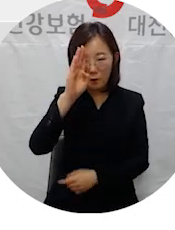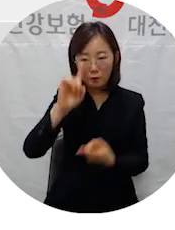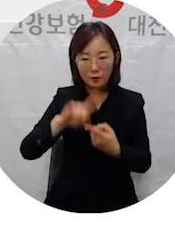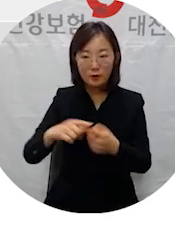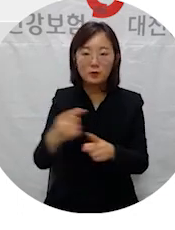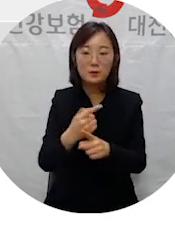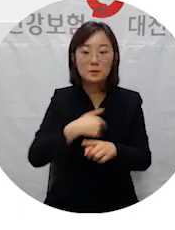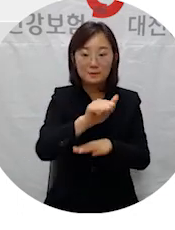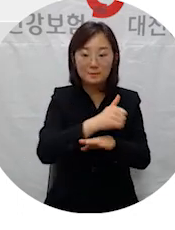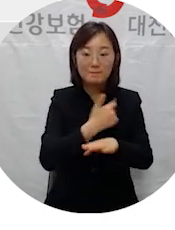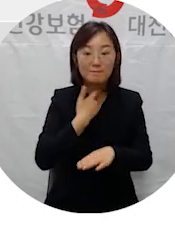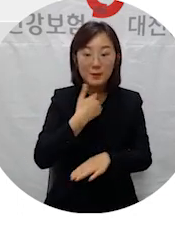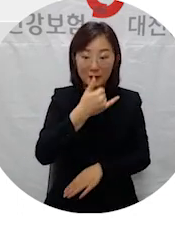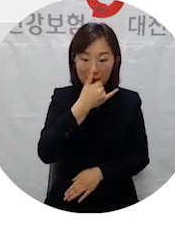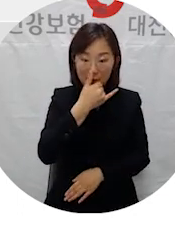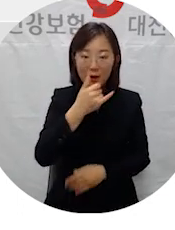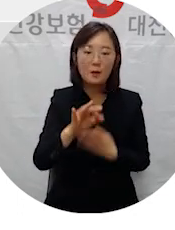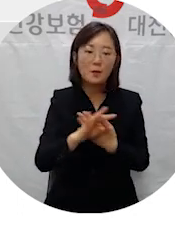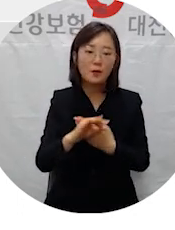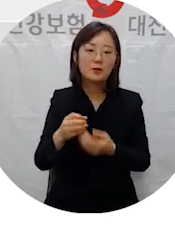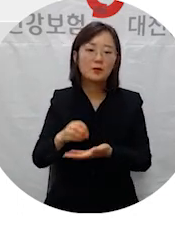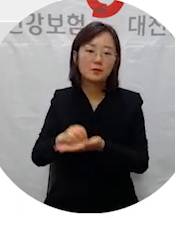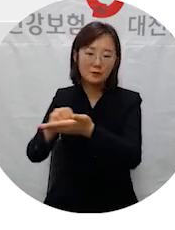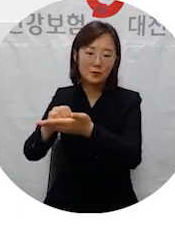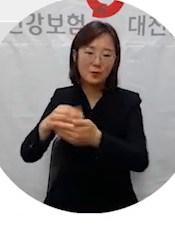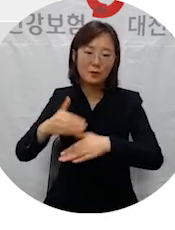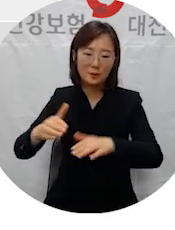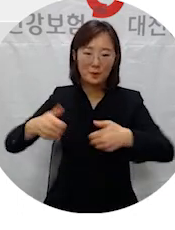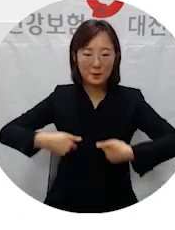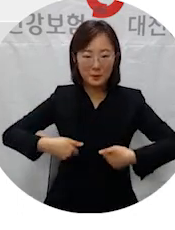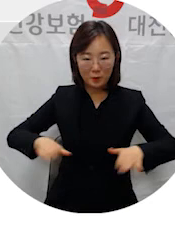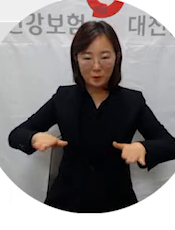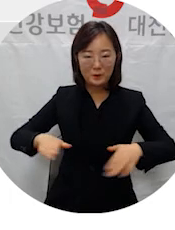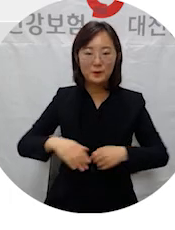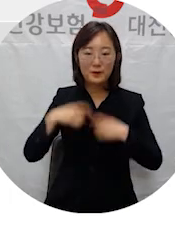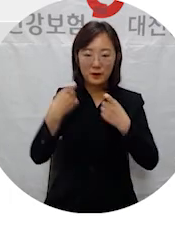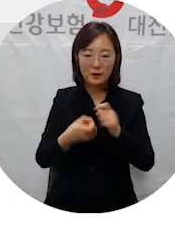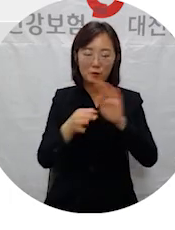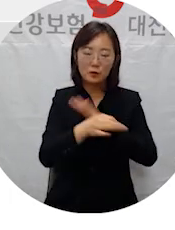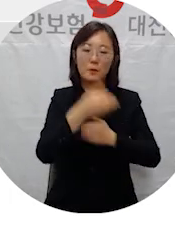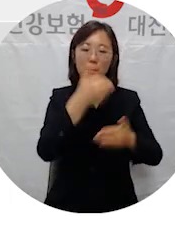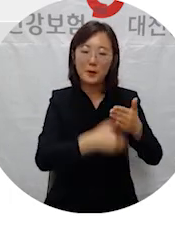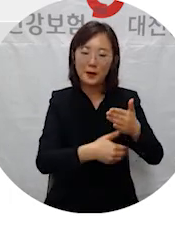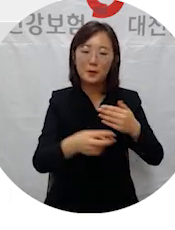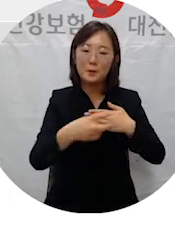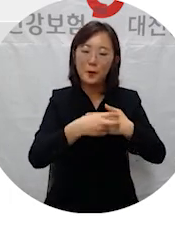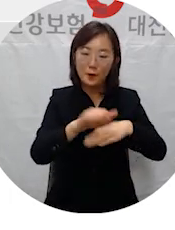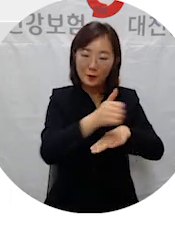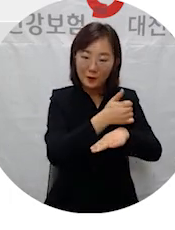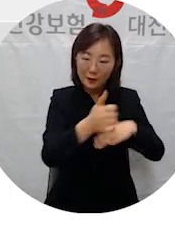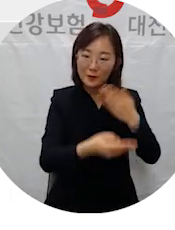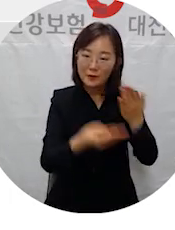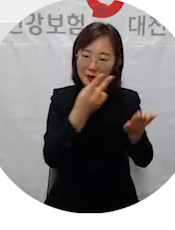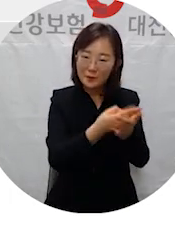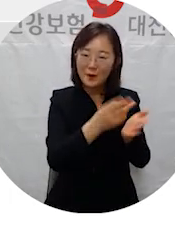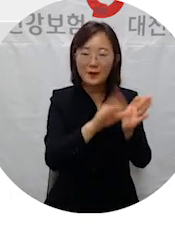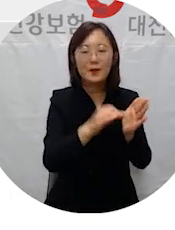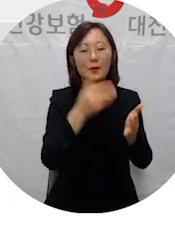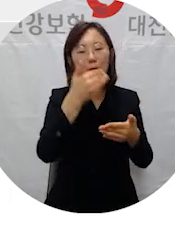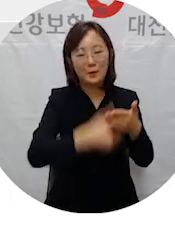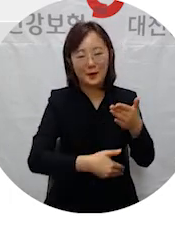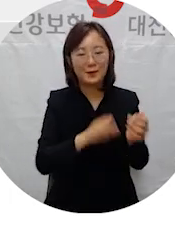신청하거나 특정 질환으로 진료받은 경우에 등록 절차 없이 환자의 본인 일부 부담금을 경감하는